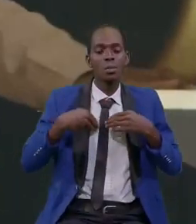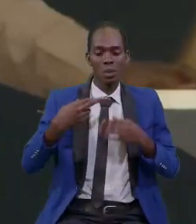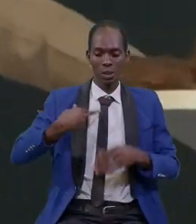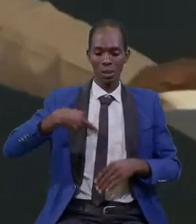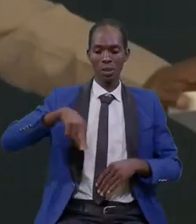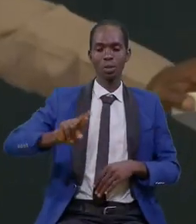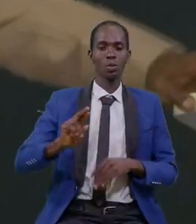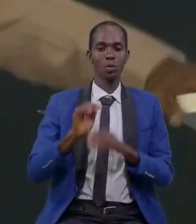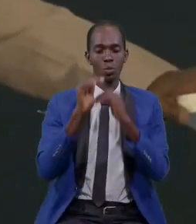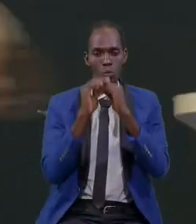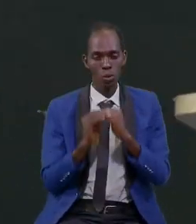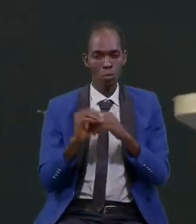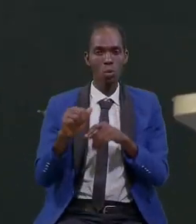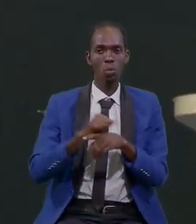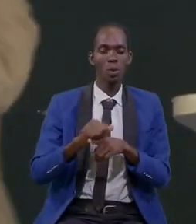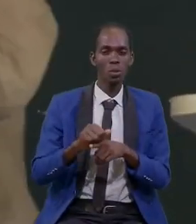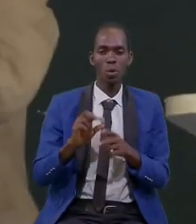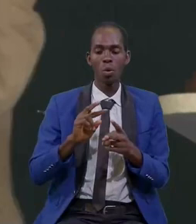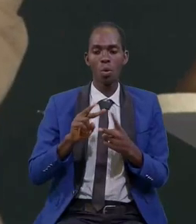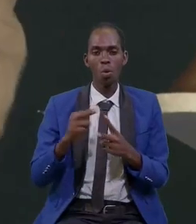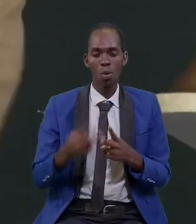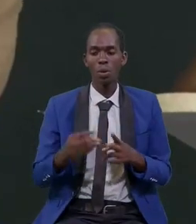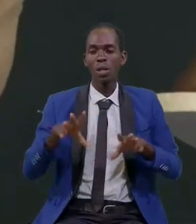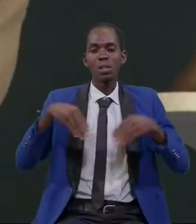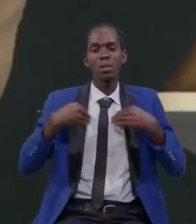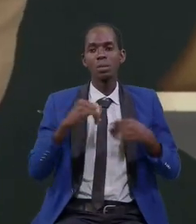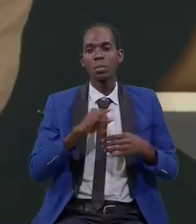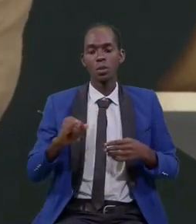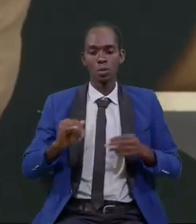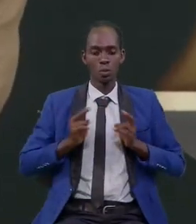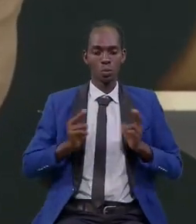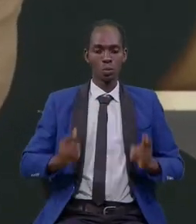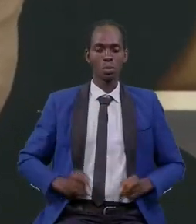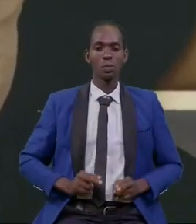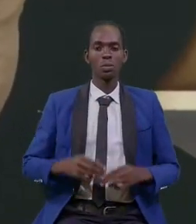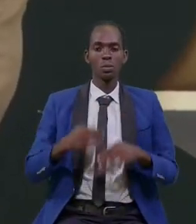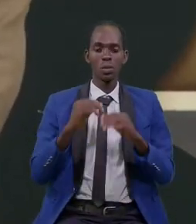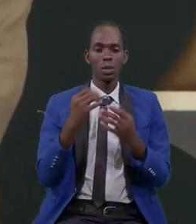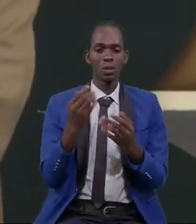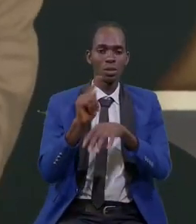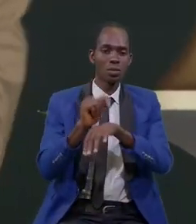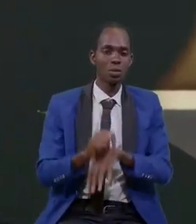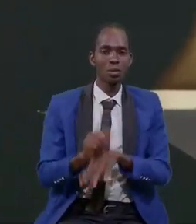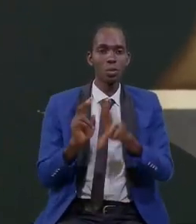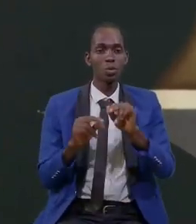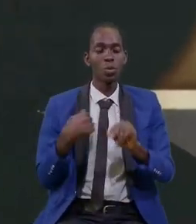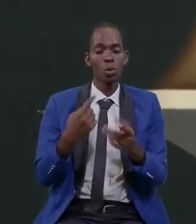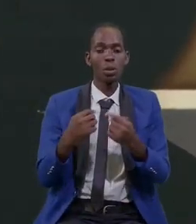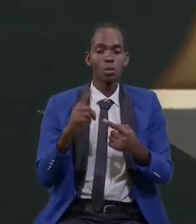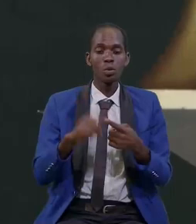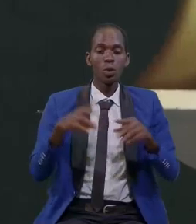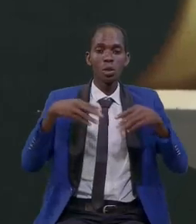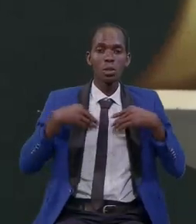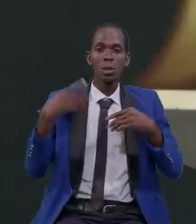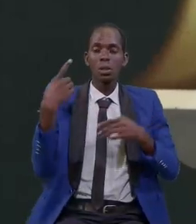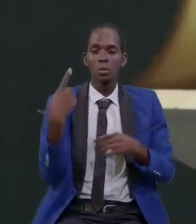ne recevons pas la tradition des hommes. Nous venons recevoir celui qui est mort pour nous